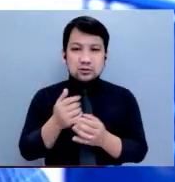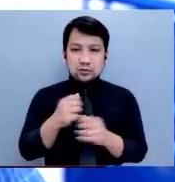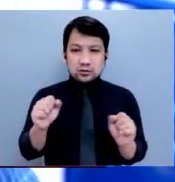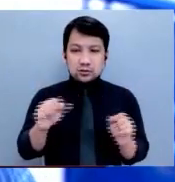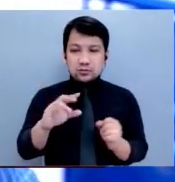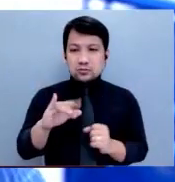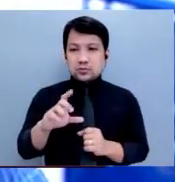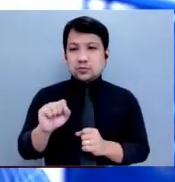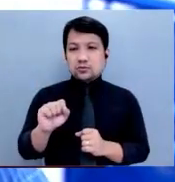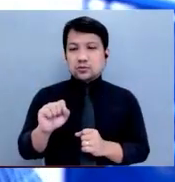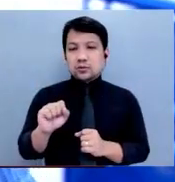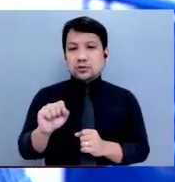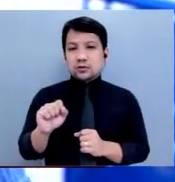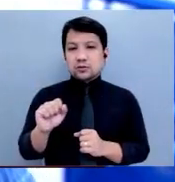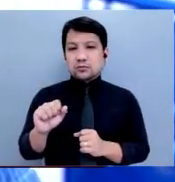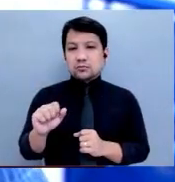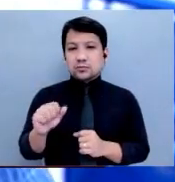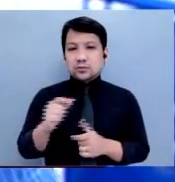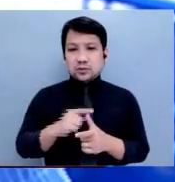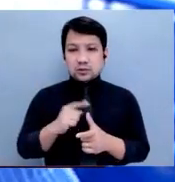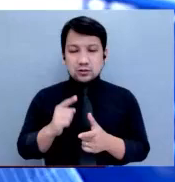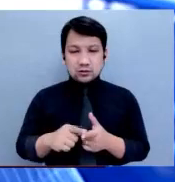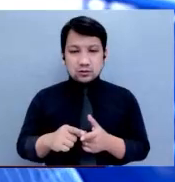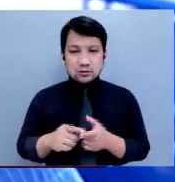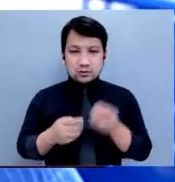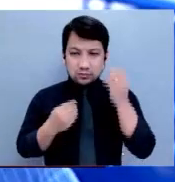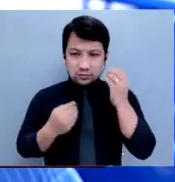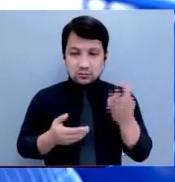of that, sort of that. But then,